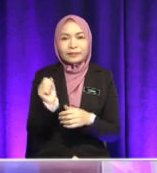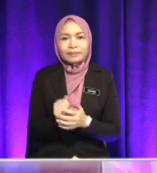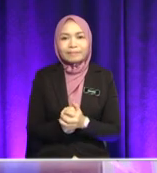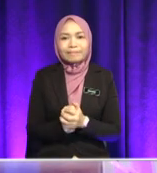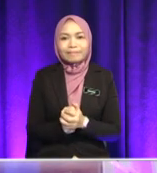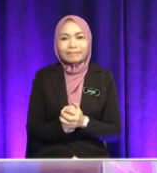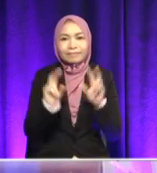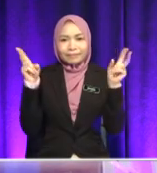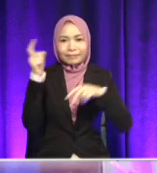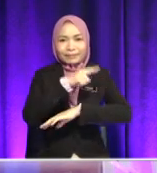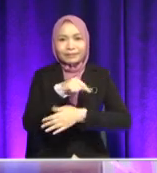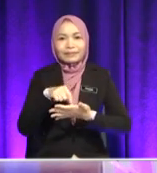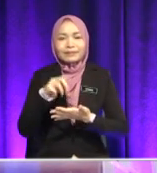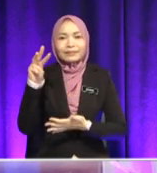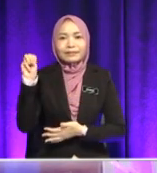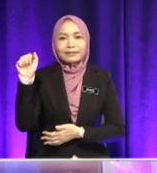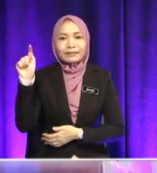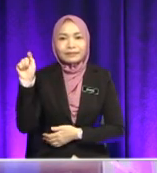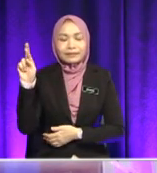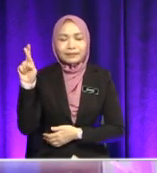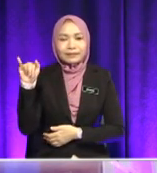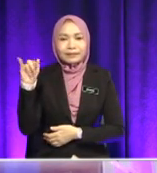Matrix dan kita akan terus